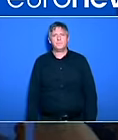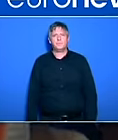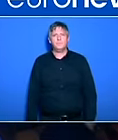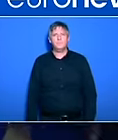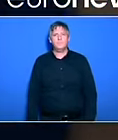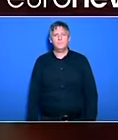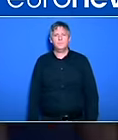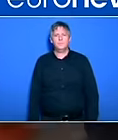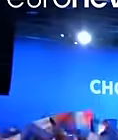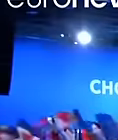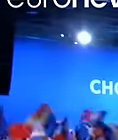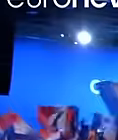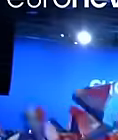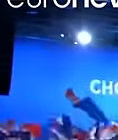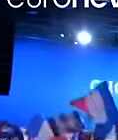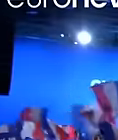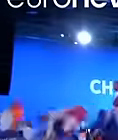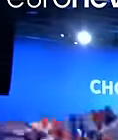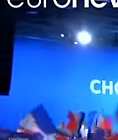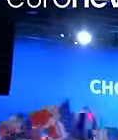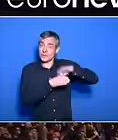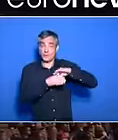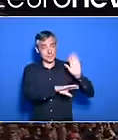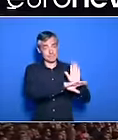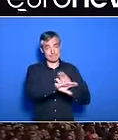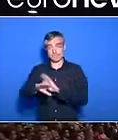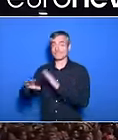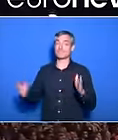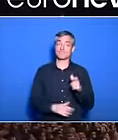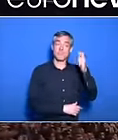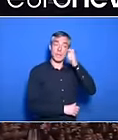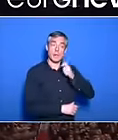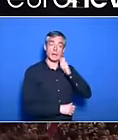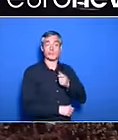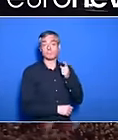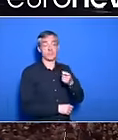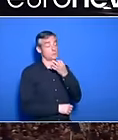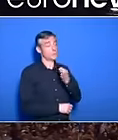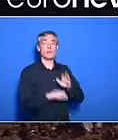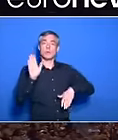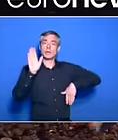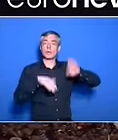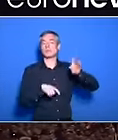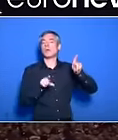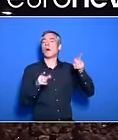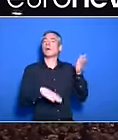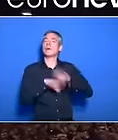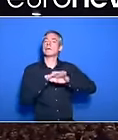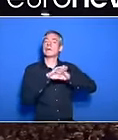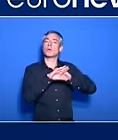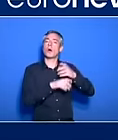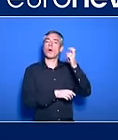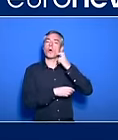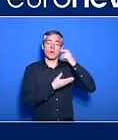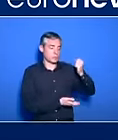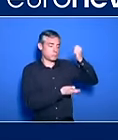единства, курс которого будет определяться исключительно интересами народа. Ле Пен раскритиковала и Макрона, и Франсуа